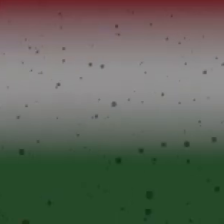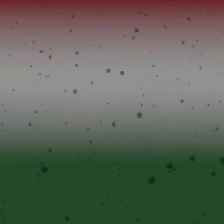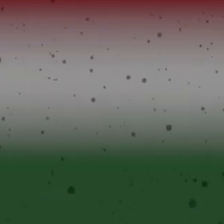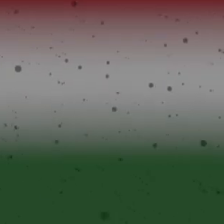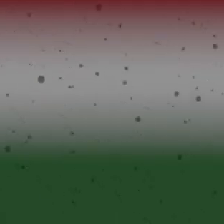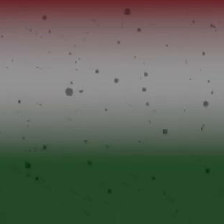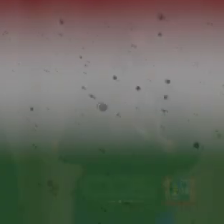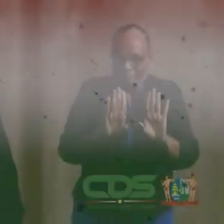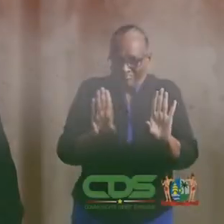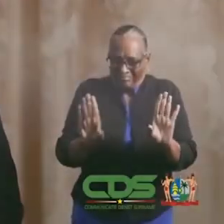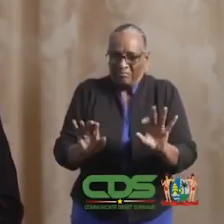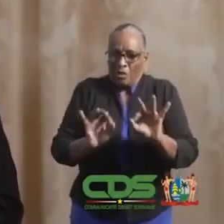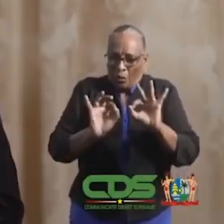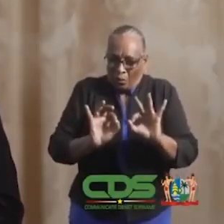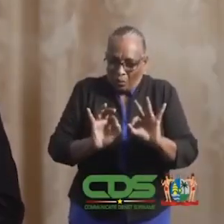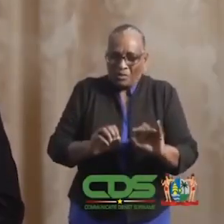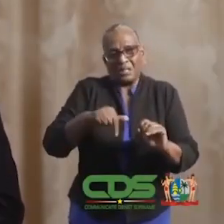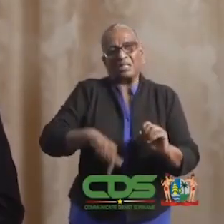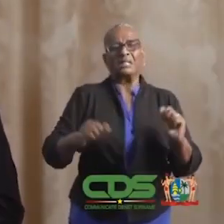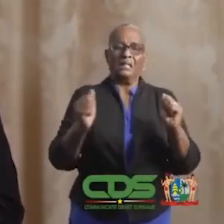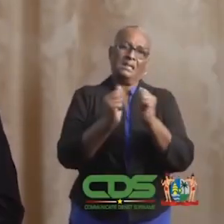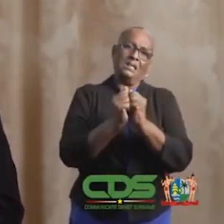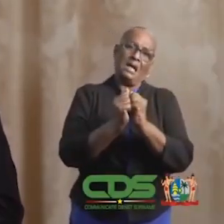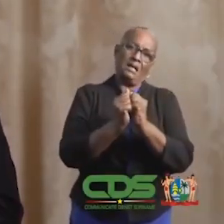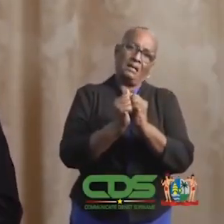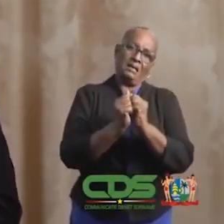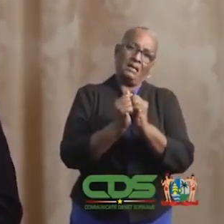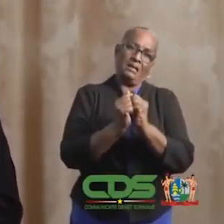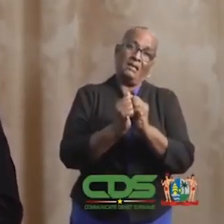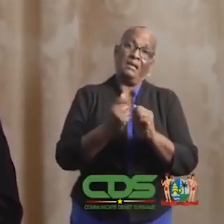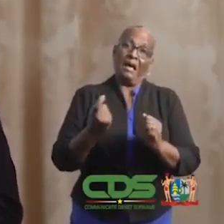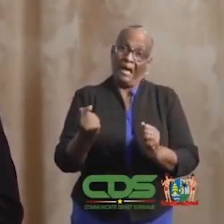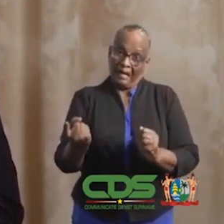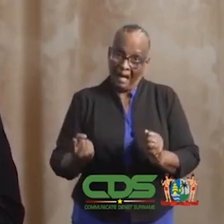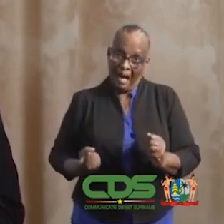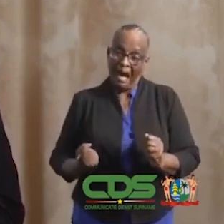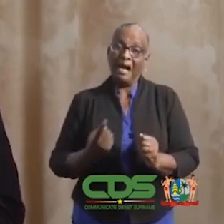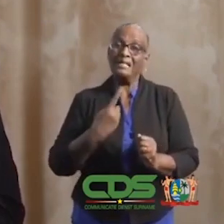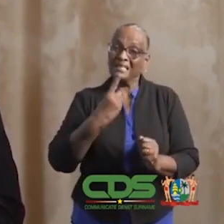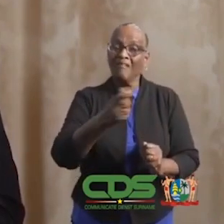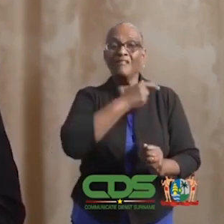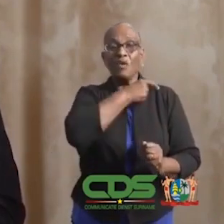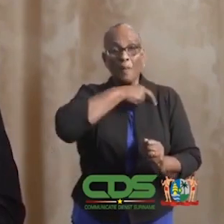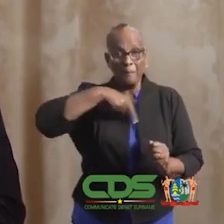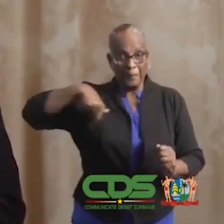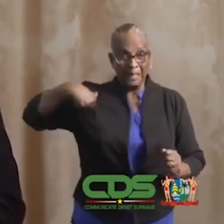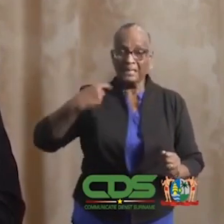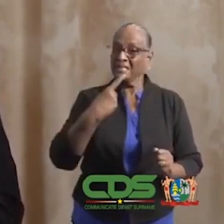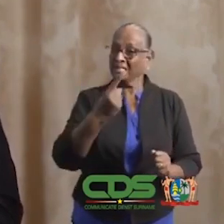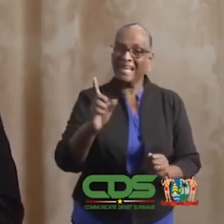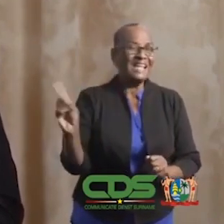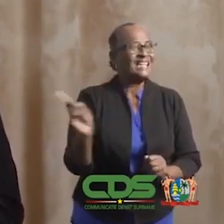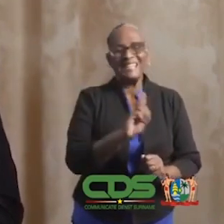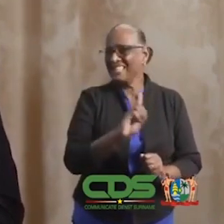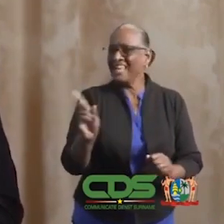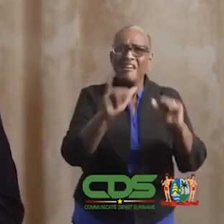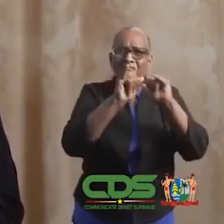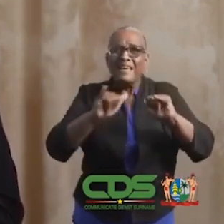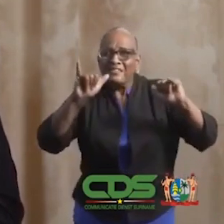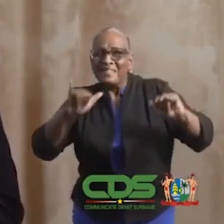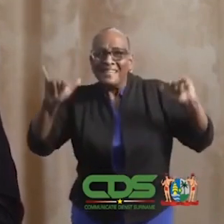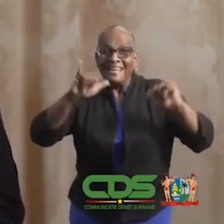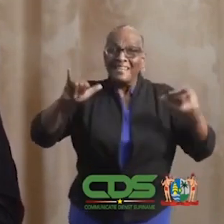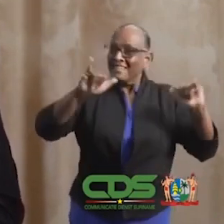vermijden. Ik herhaal hierbij de woorden van de president. Nee, we kunnen nog niet uitbundig